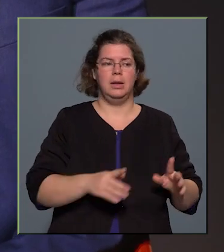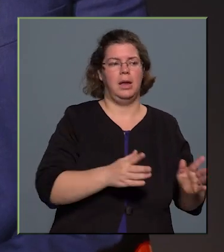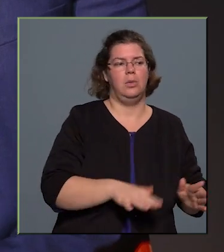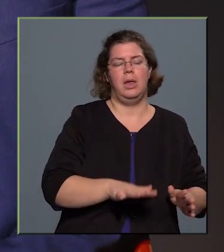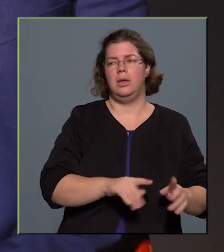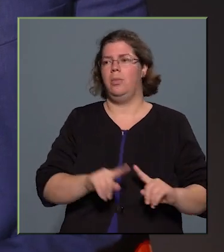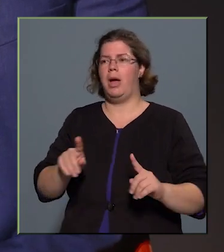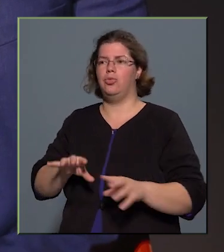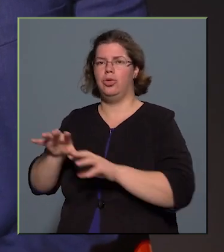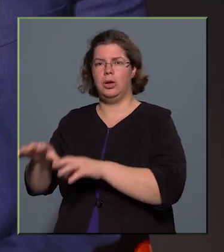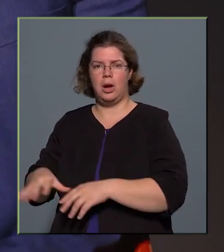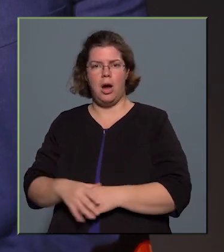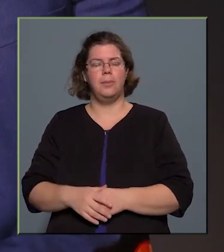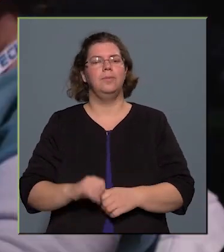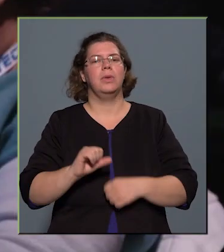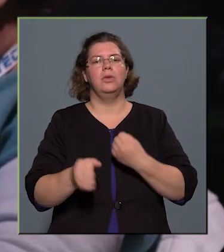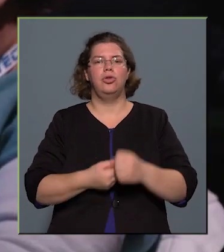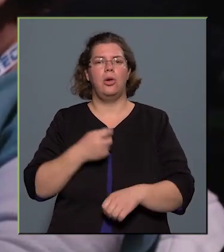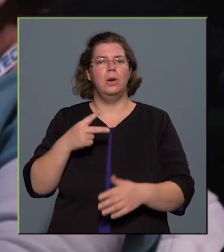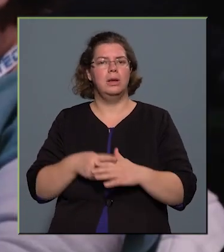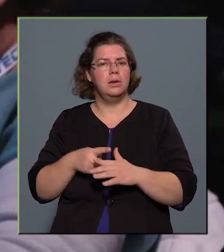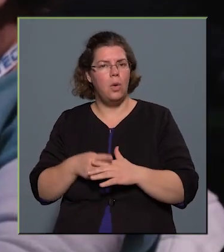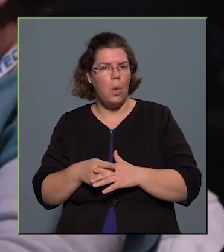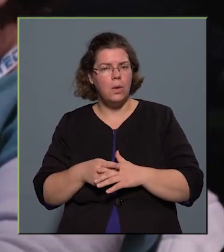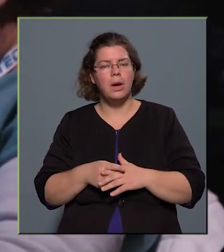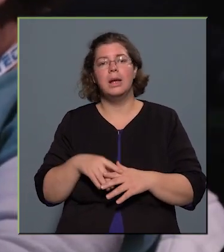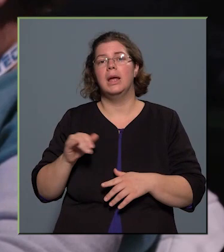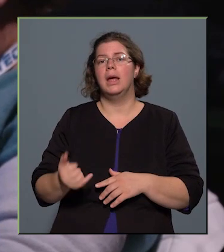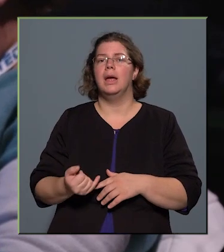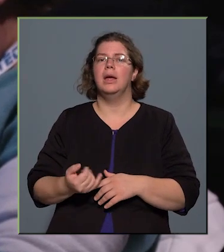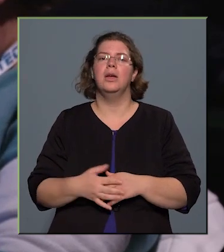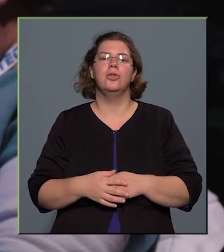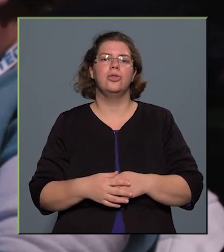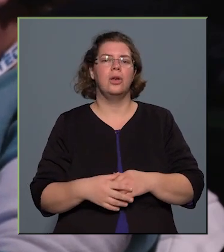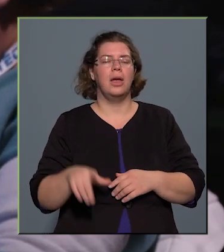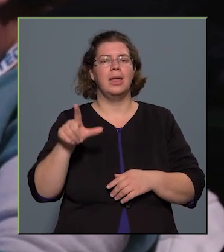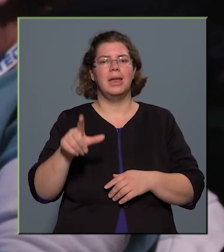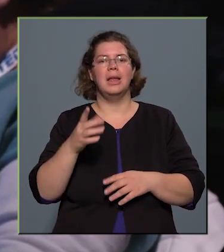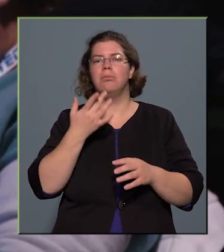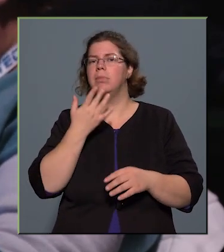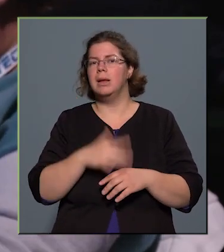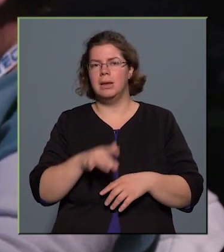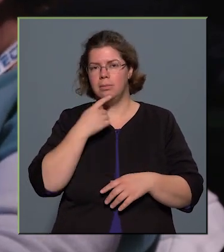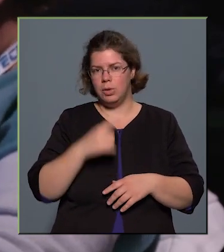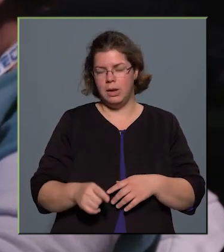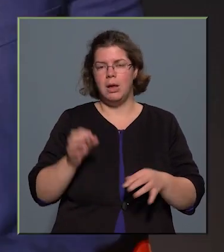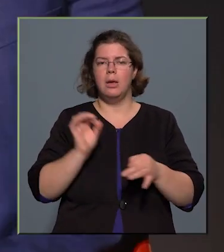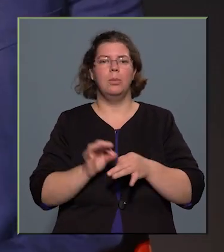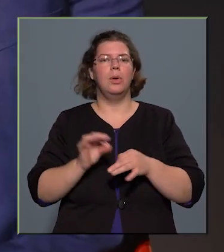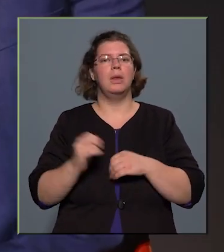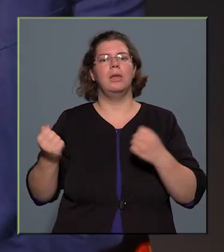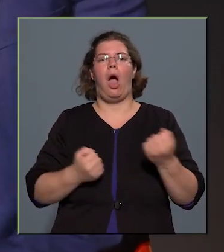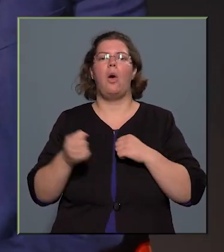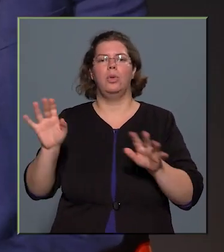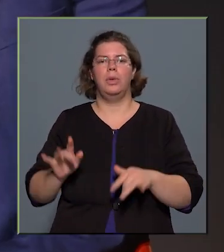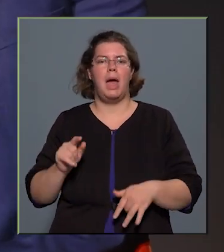akár gyakorlati dolgokat, és a generatív AI-nál most két példát mondanék nagyon gyorsan. Az egyik az, hogy pont egy autógyártó cégnél,